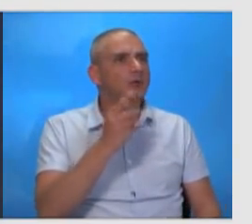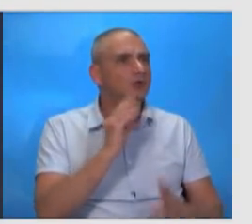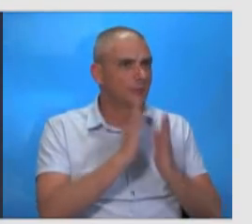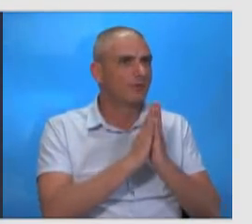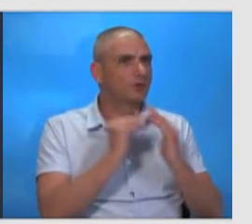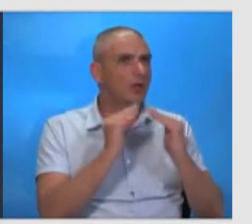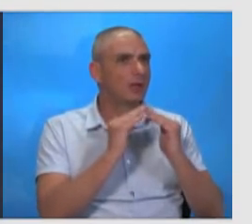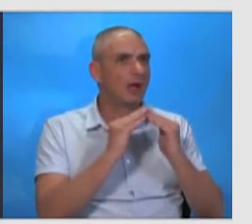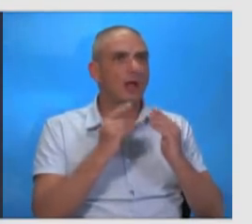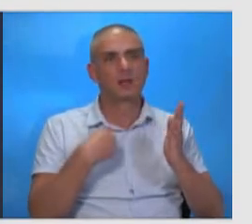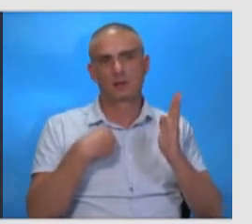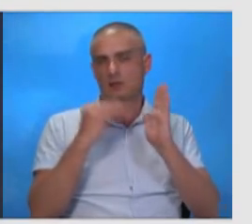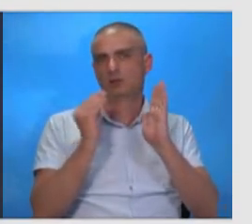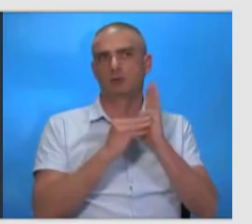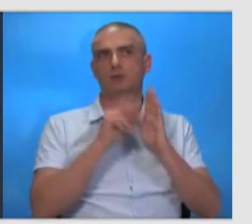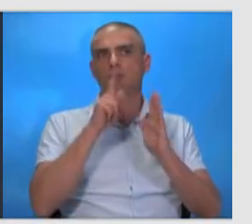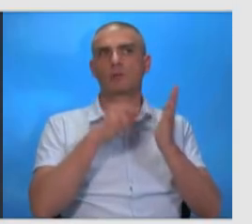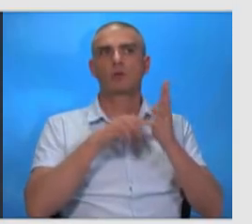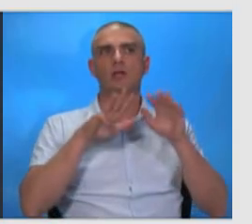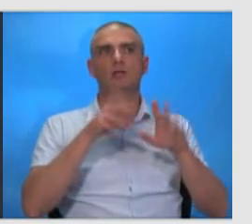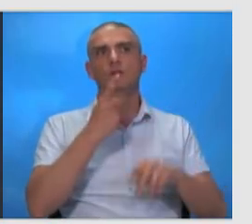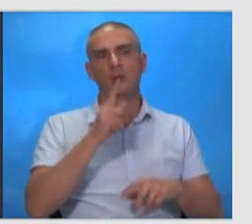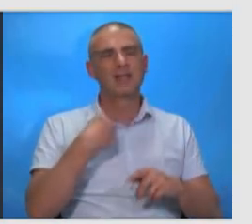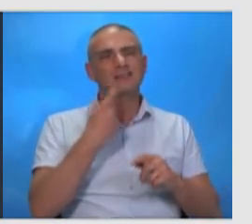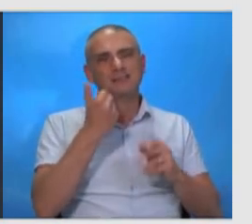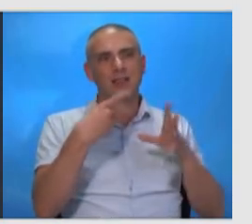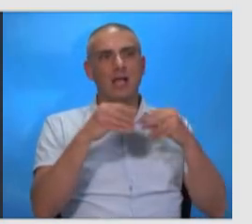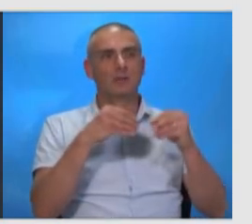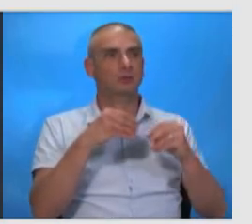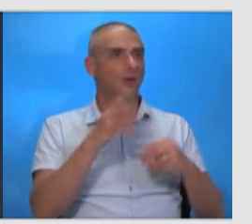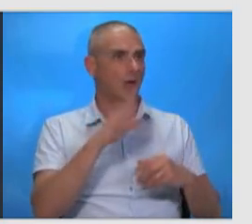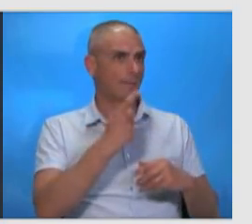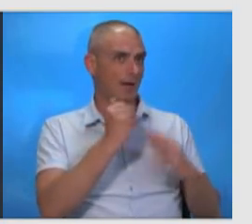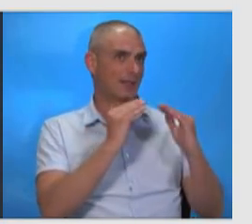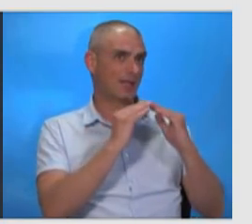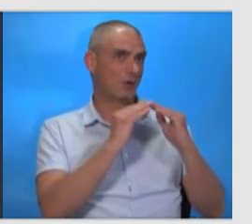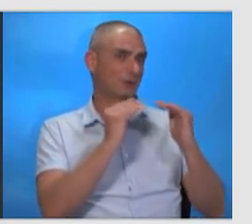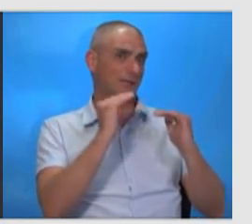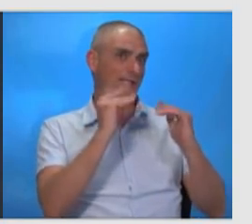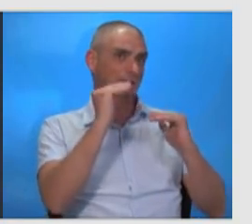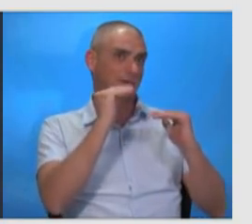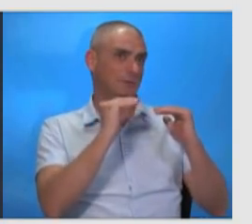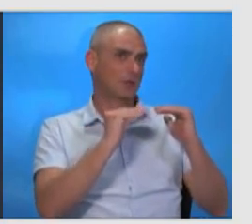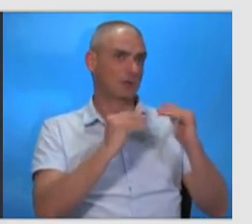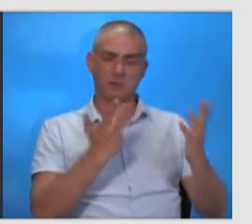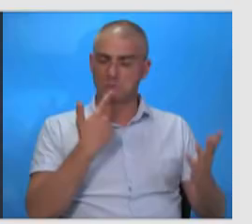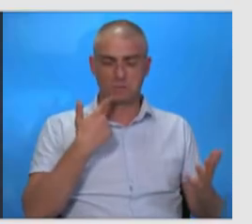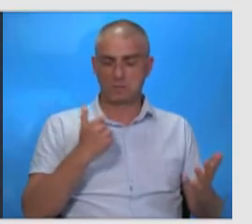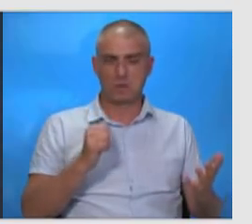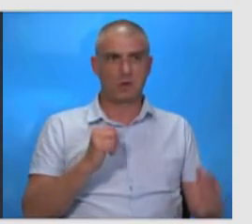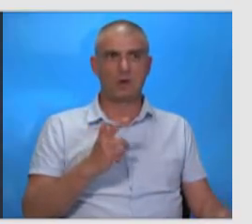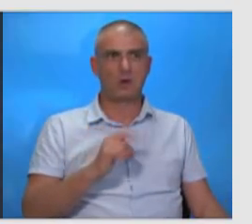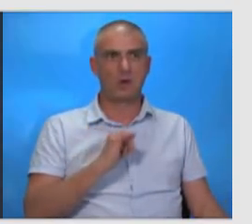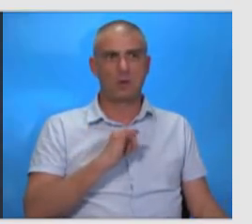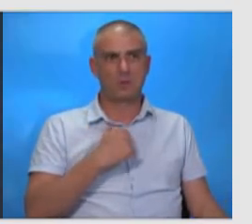על הדירה? אני רשמתי 2.9, אני קצת גמיש. כי גם המחירי דירות יחסית בירידה, אז